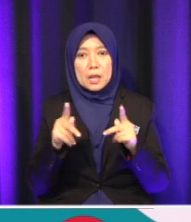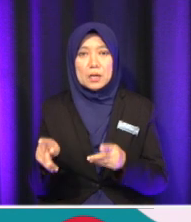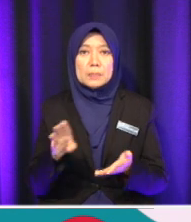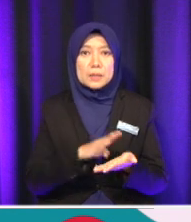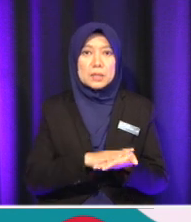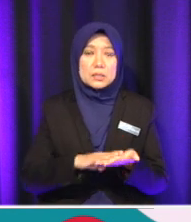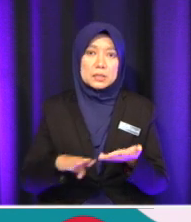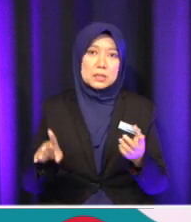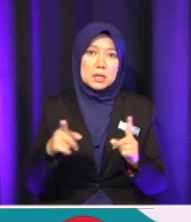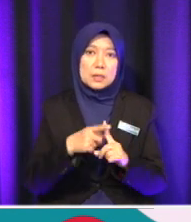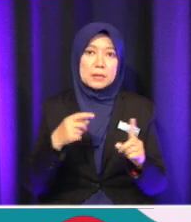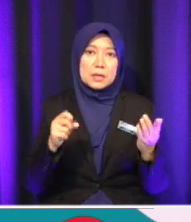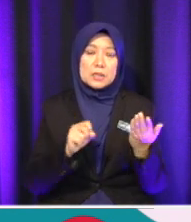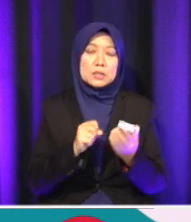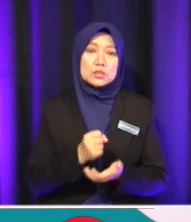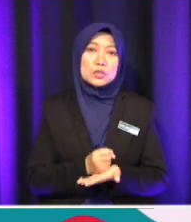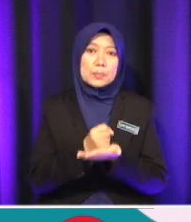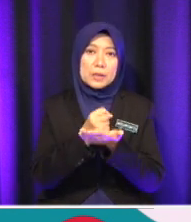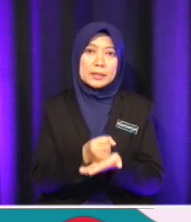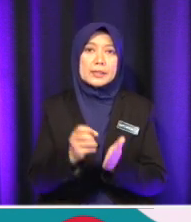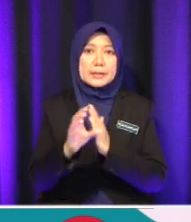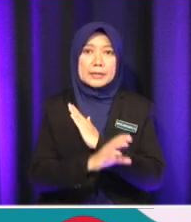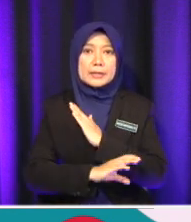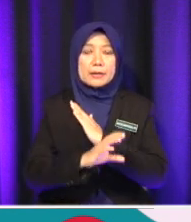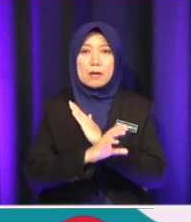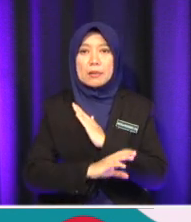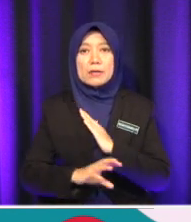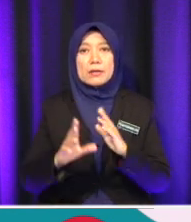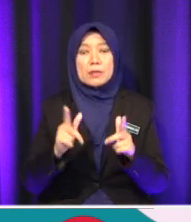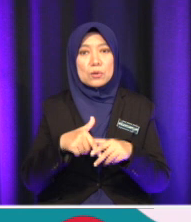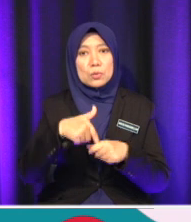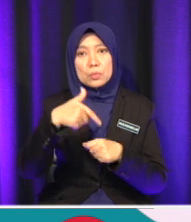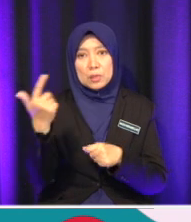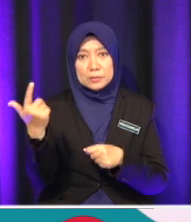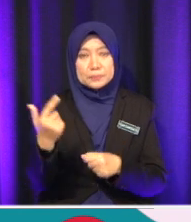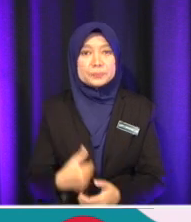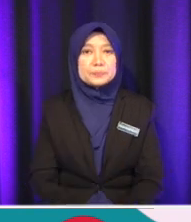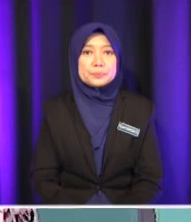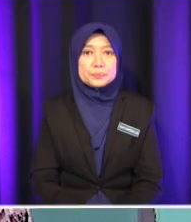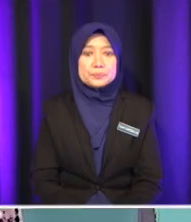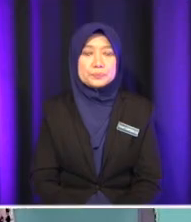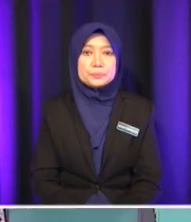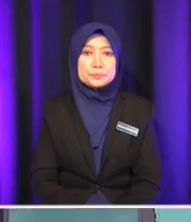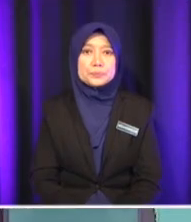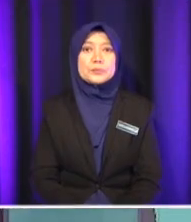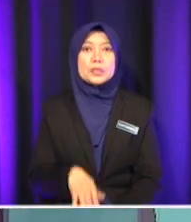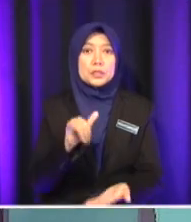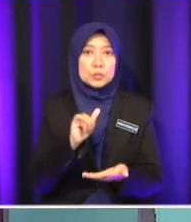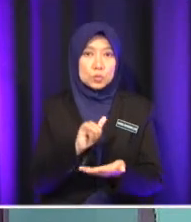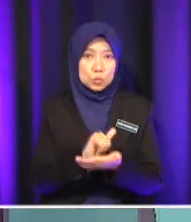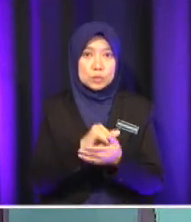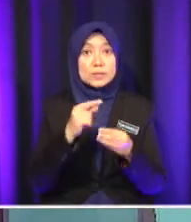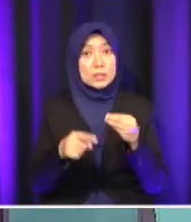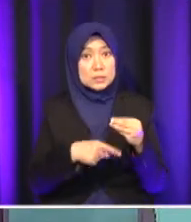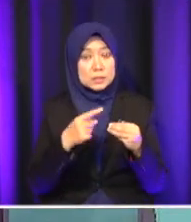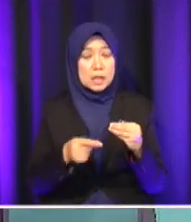daripada sumbangan negara asing oke yang ini berkaitan account dagangan tadi kita belajar